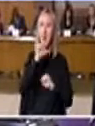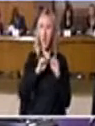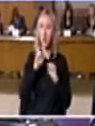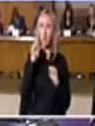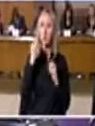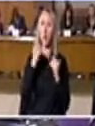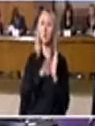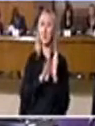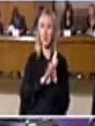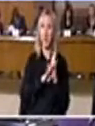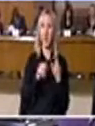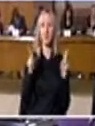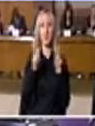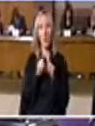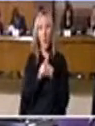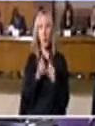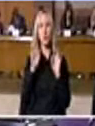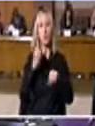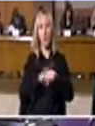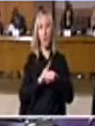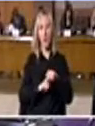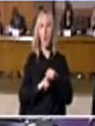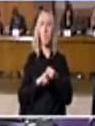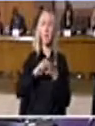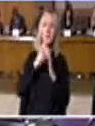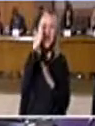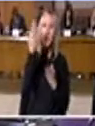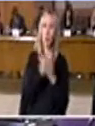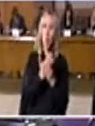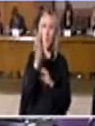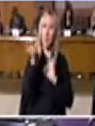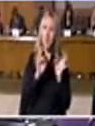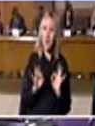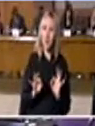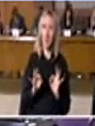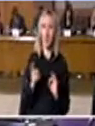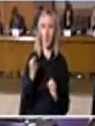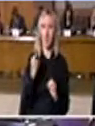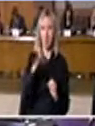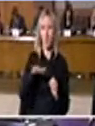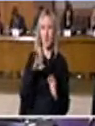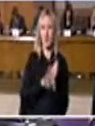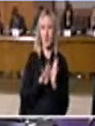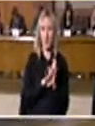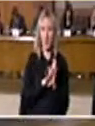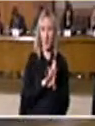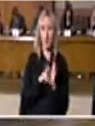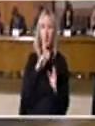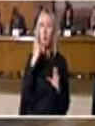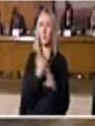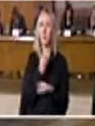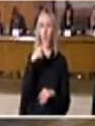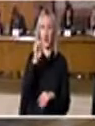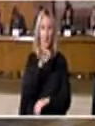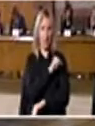diskriminacije, kao i blagovremena priprema strateških dokumenata iz ove oblasti, čije važenje ističe